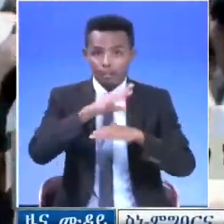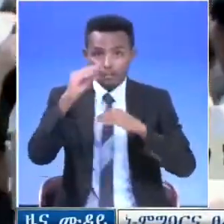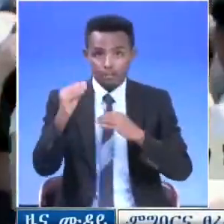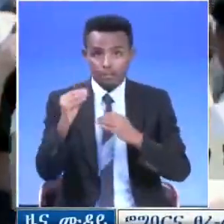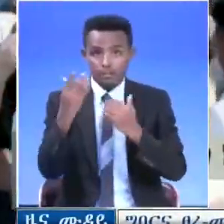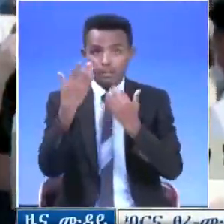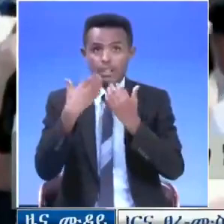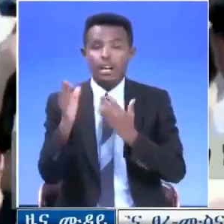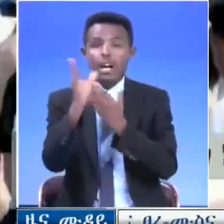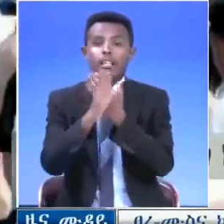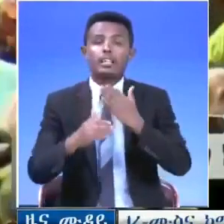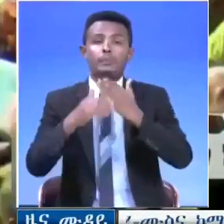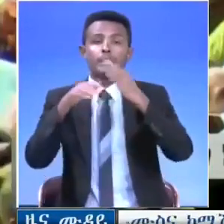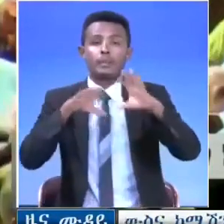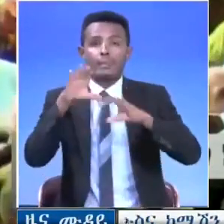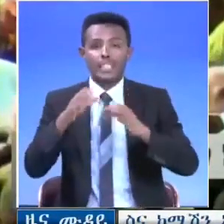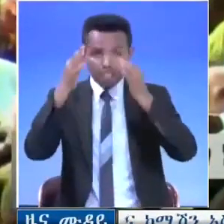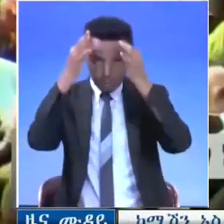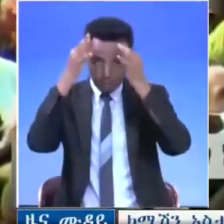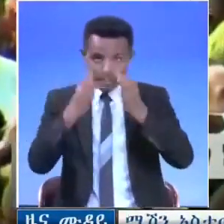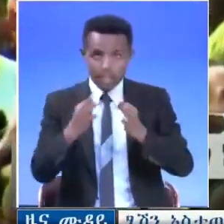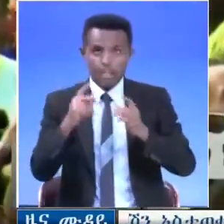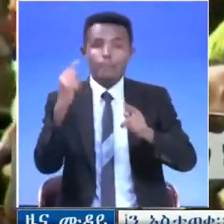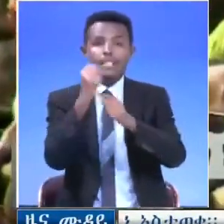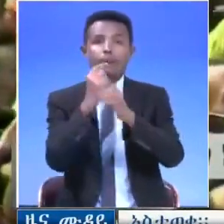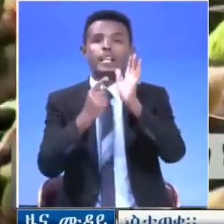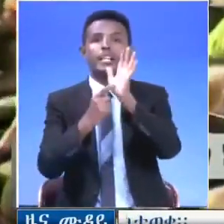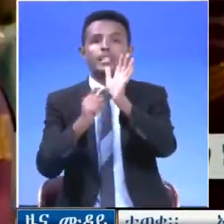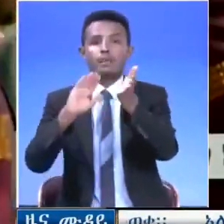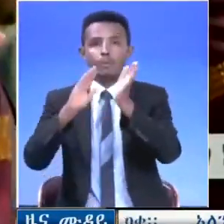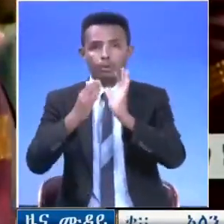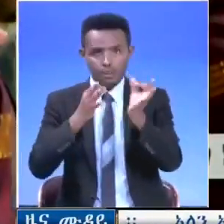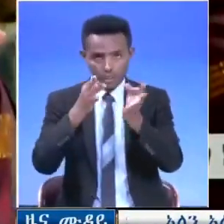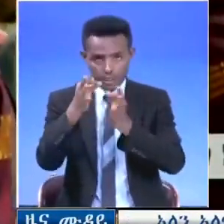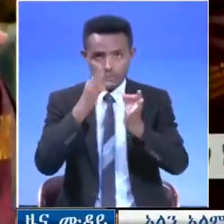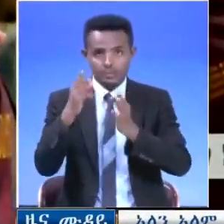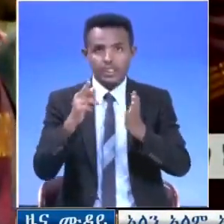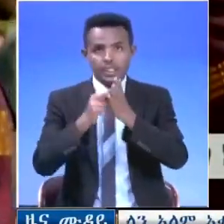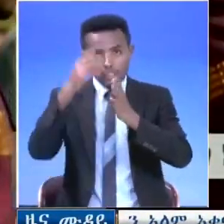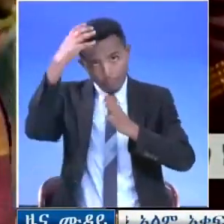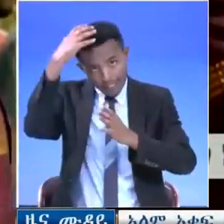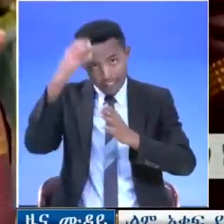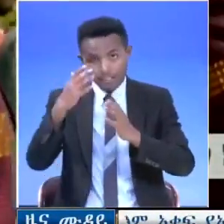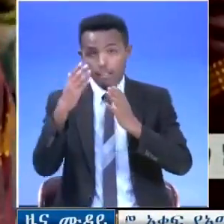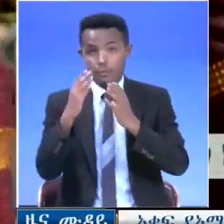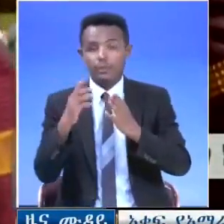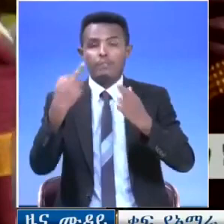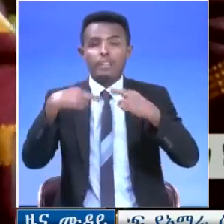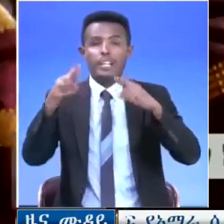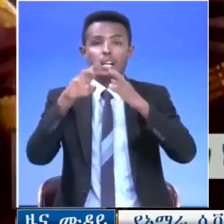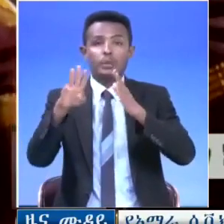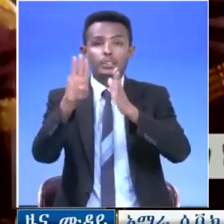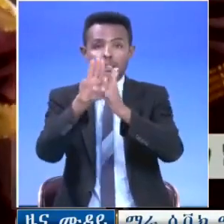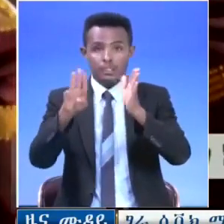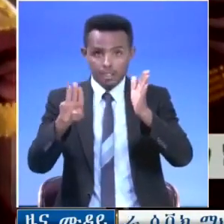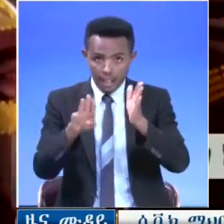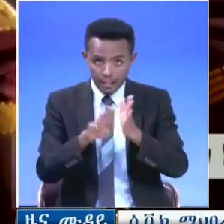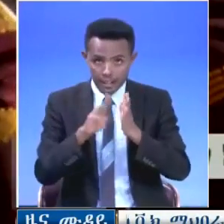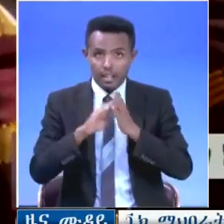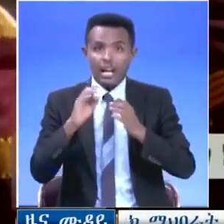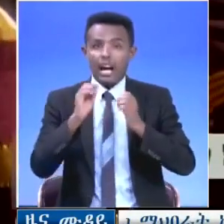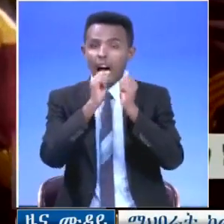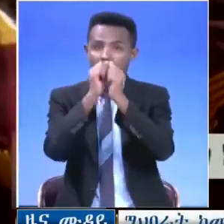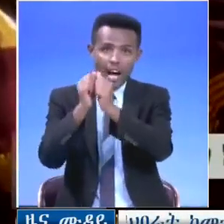ግንባታ ለማካሄድ ያለውን ቁርጠኝነት በተግባር ያሳየ መሆኑን ገልጸዋል። ህገ መንግስታዊ ፌዴራል ስርዓታችን አንድ የኢኮኖሚና የፖለቲካ